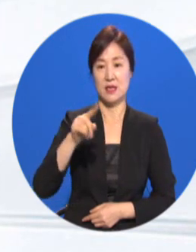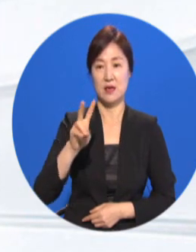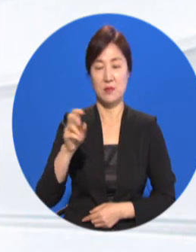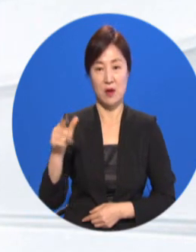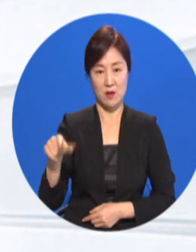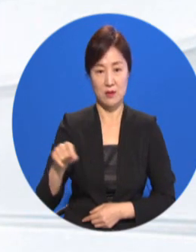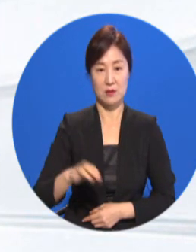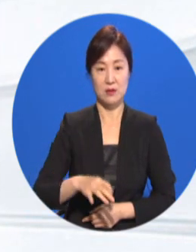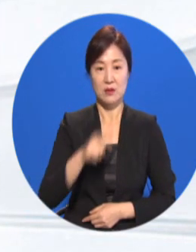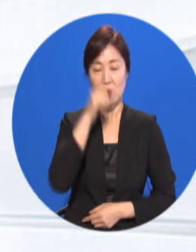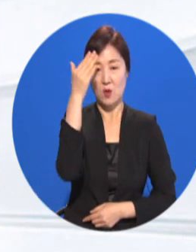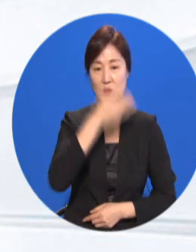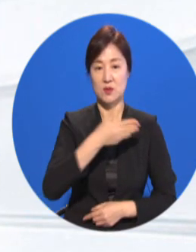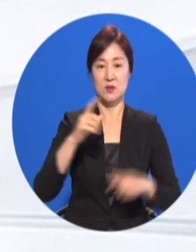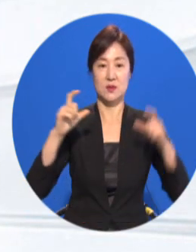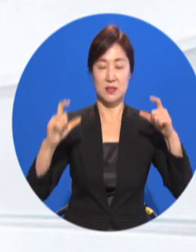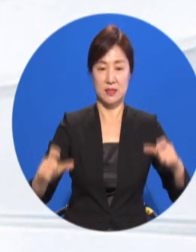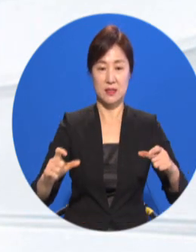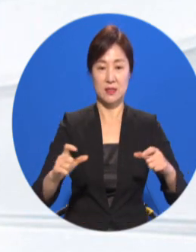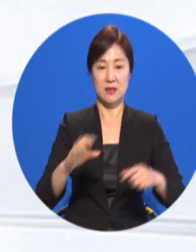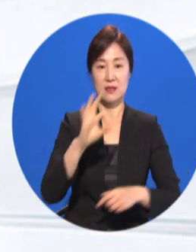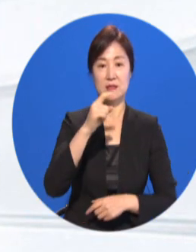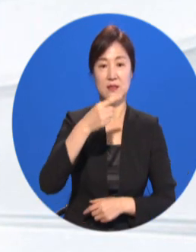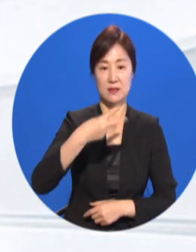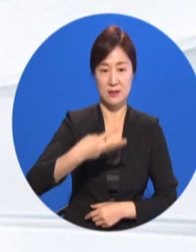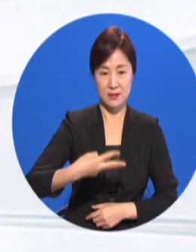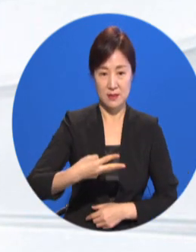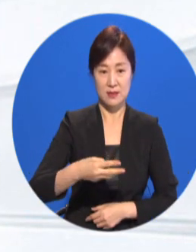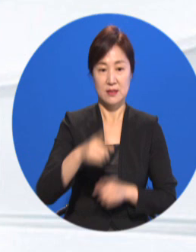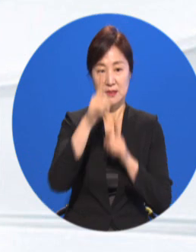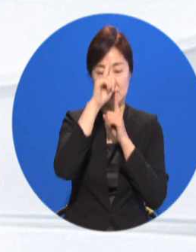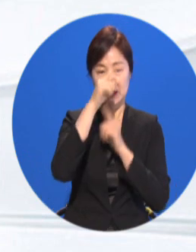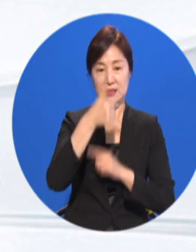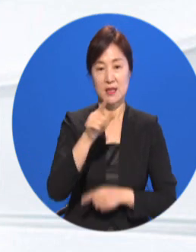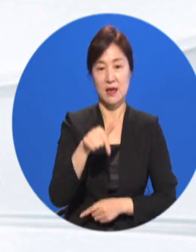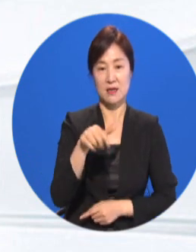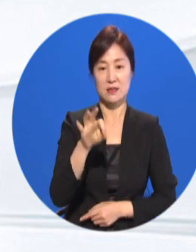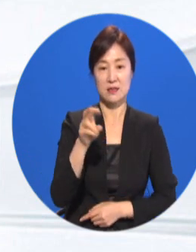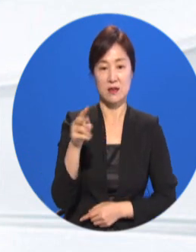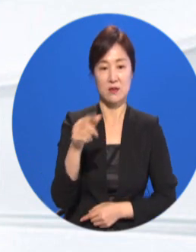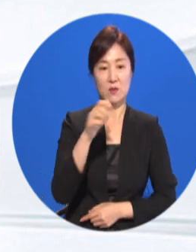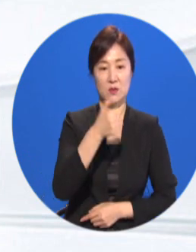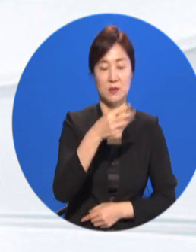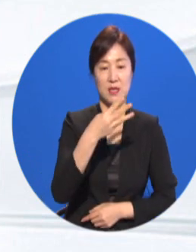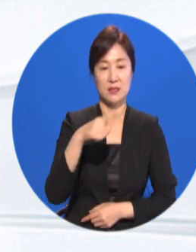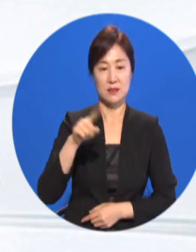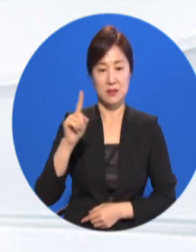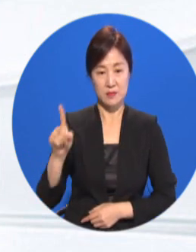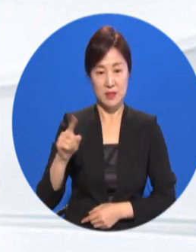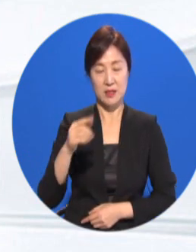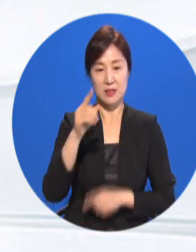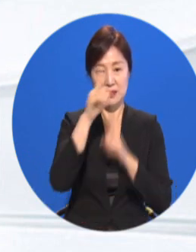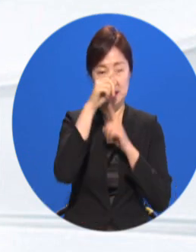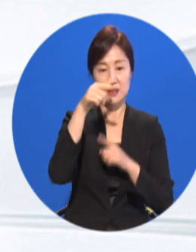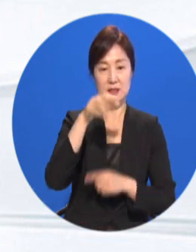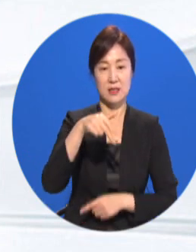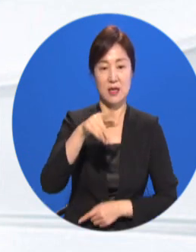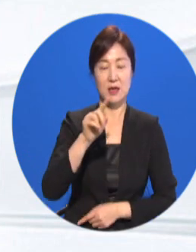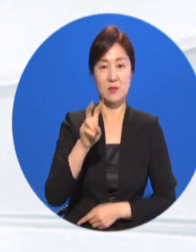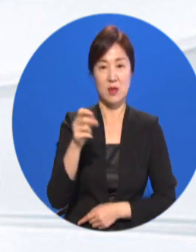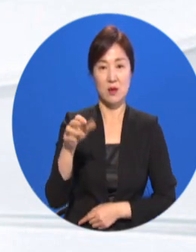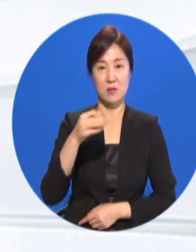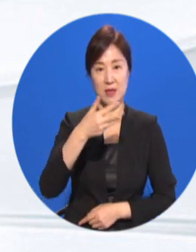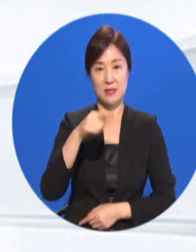여수 2 선거구에서 도 이낙연 54.1% 이재명 8.1% 조국 5.9% 등이었습니다